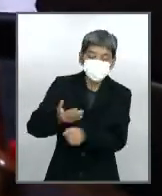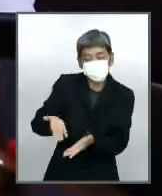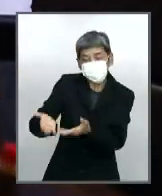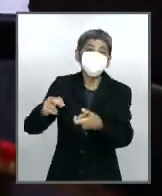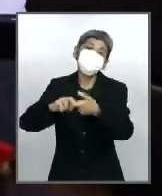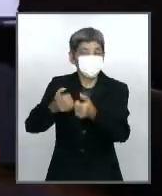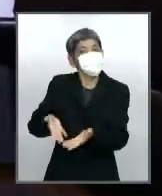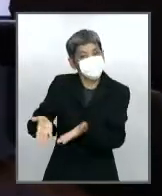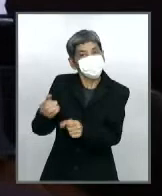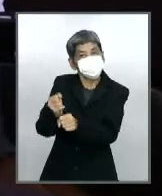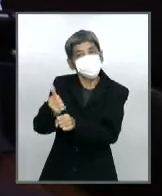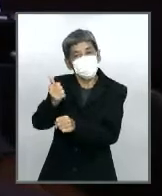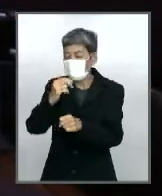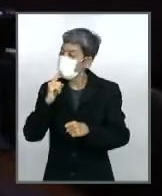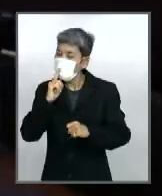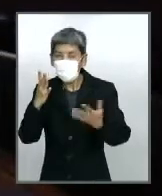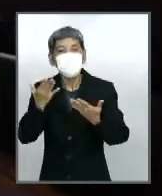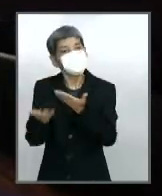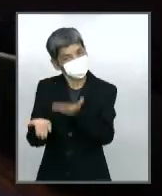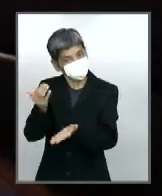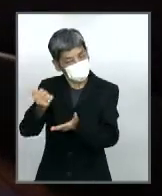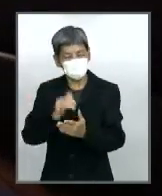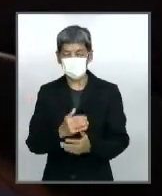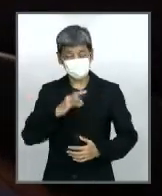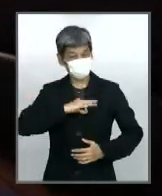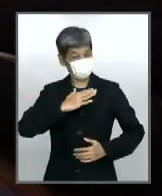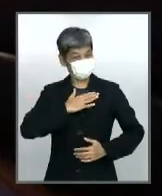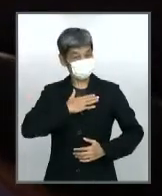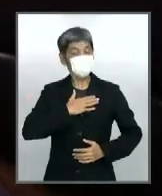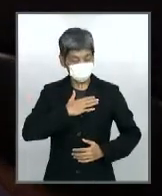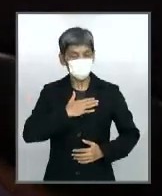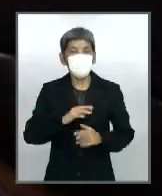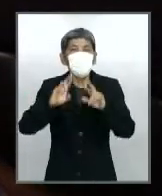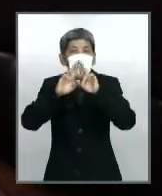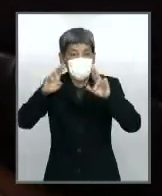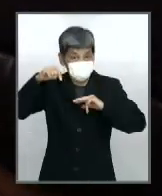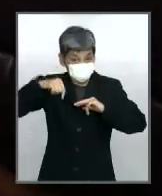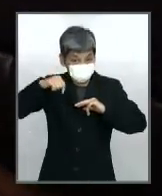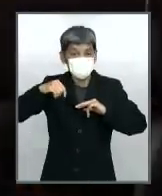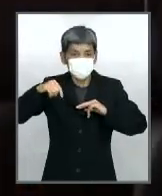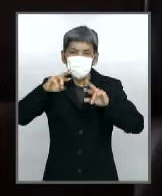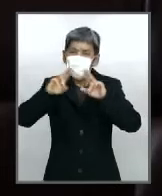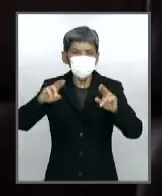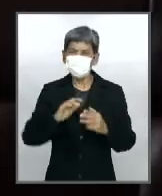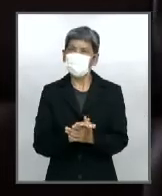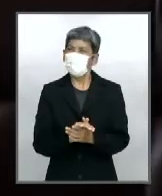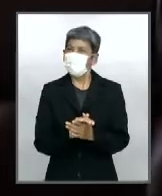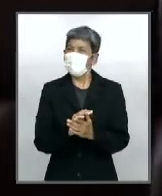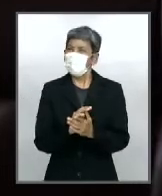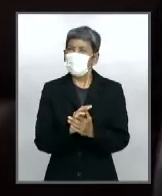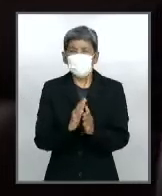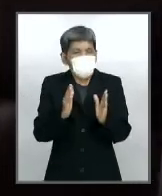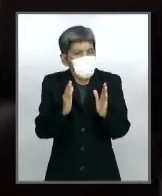ไม่ได้มีปัญหาอะไรเลยโดยส่วนตัวแต่ว่าต้องบอกก่อนว่าที่ร้านเนี้ยมันอาจจะไม่เหม